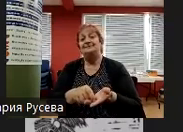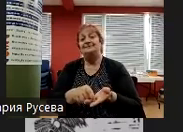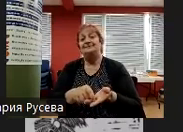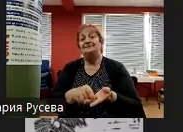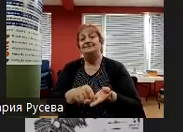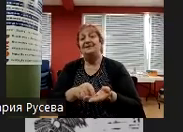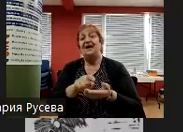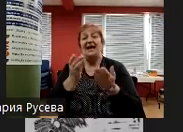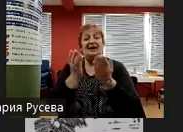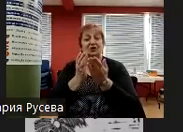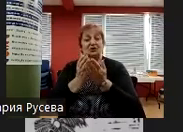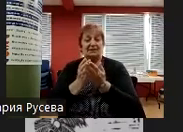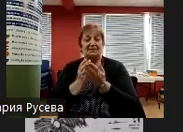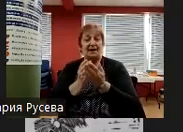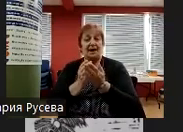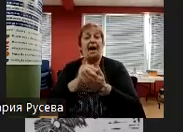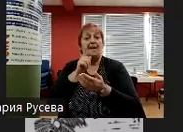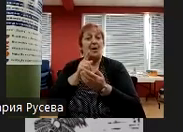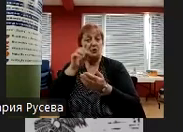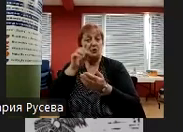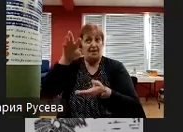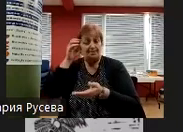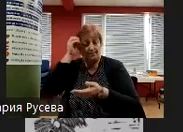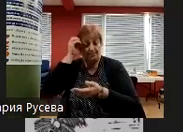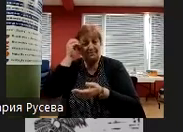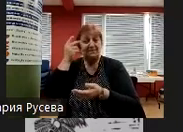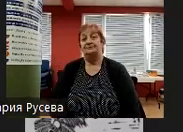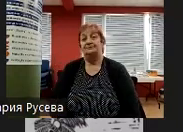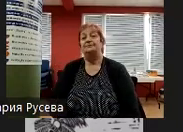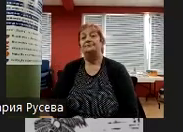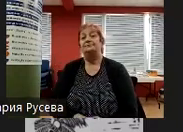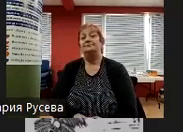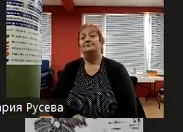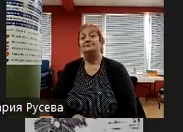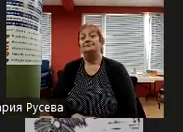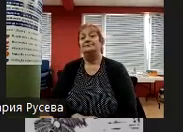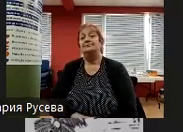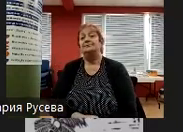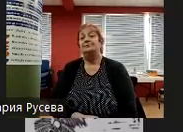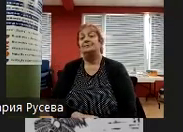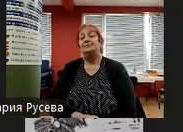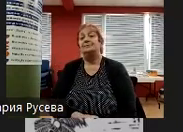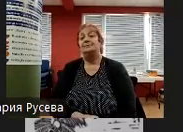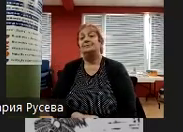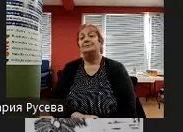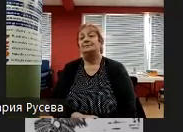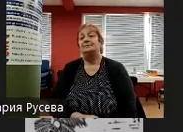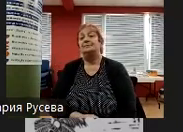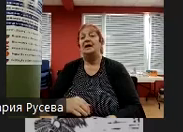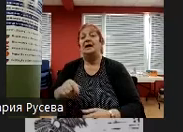екранният четец може да го разпознае. Окей. Те са